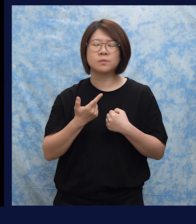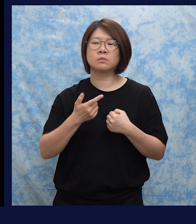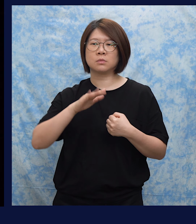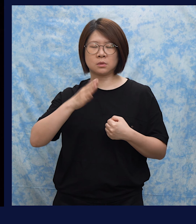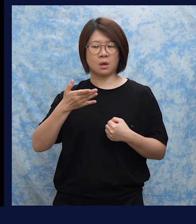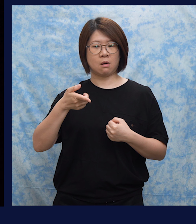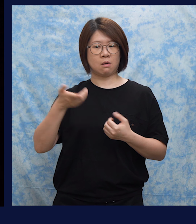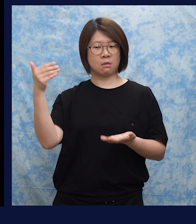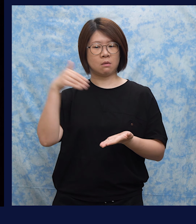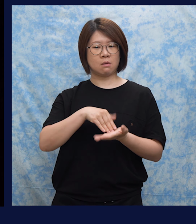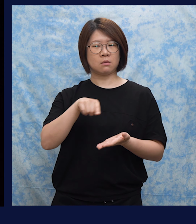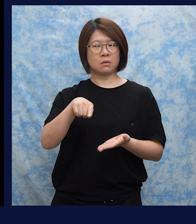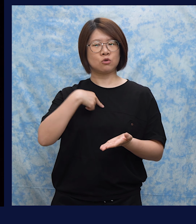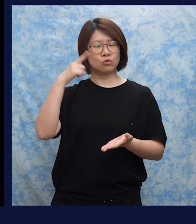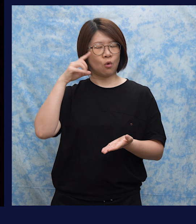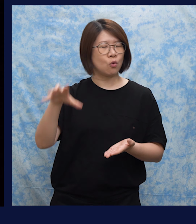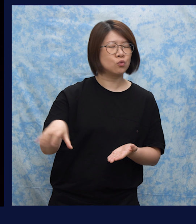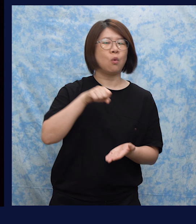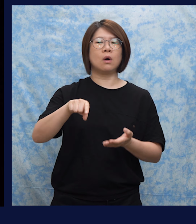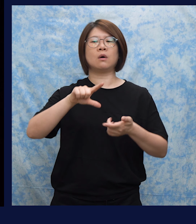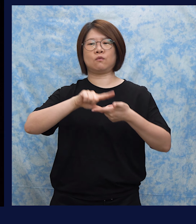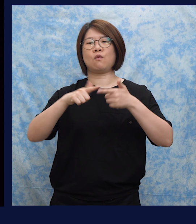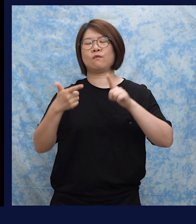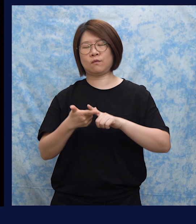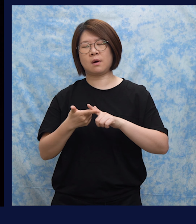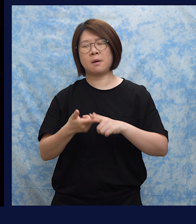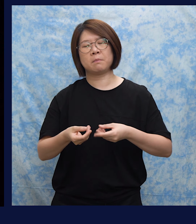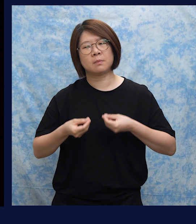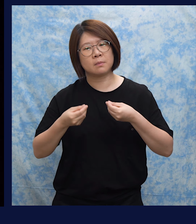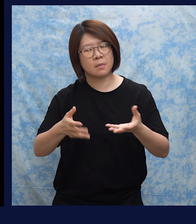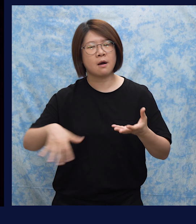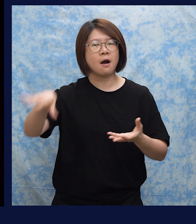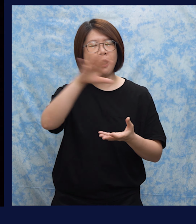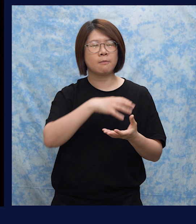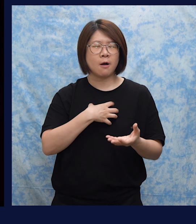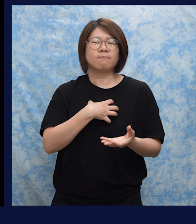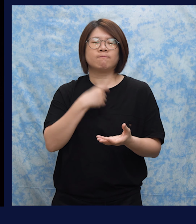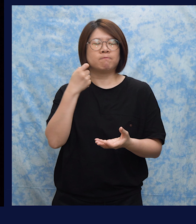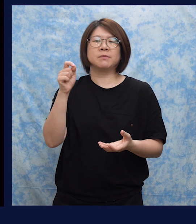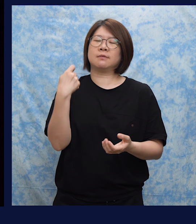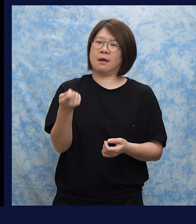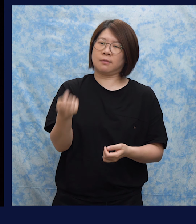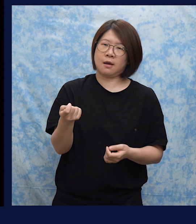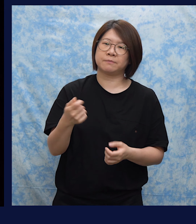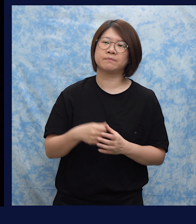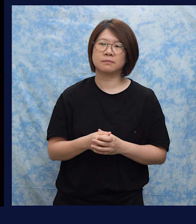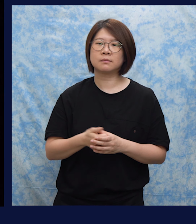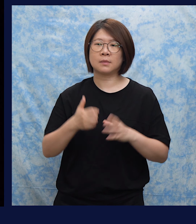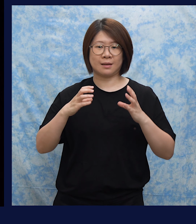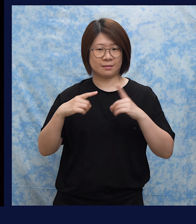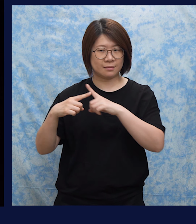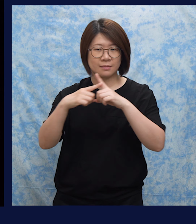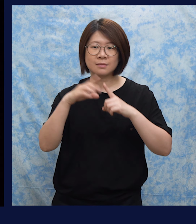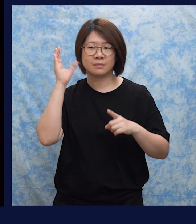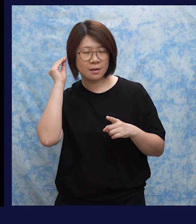啲反省或者嗰個交戰係特別重嘅，咁所以我反而想用呢一個方法去大家回歸最基本，只